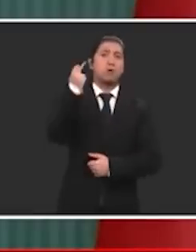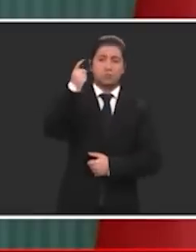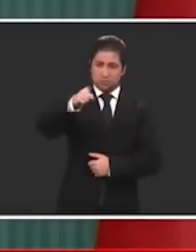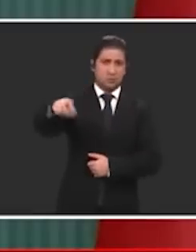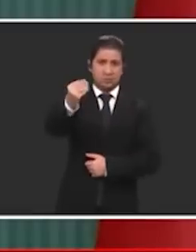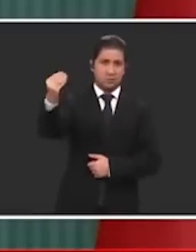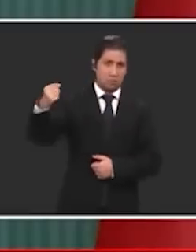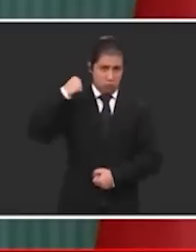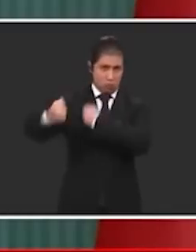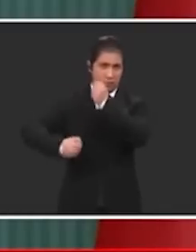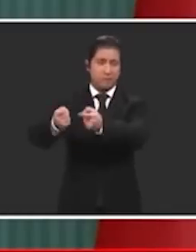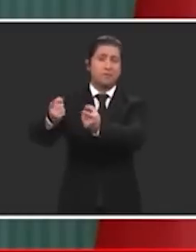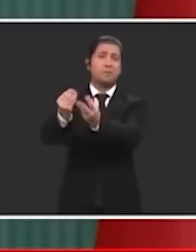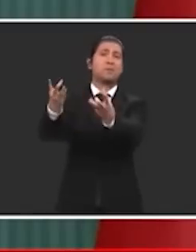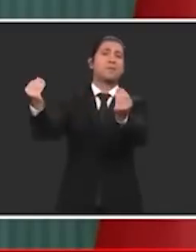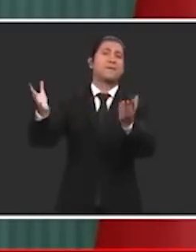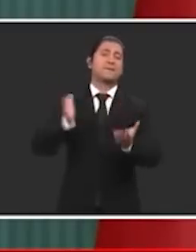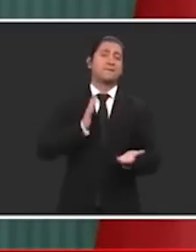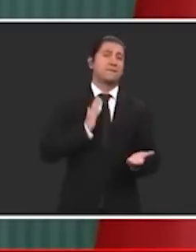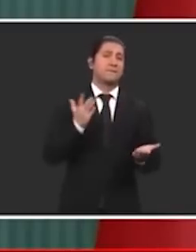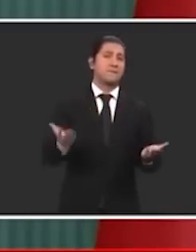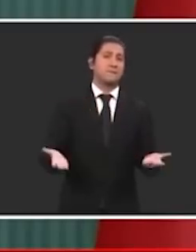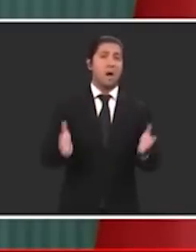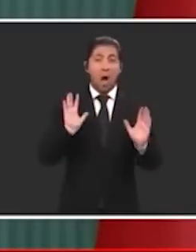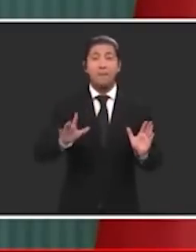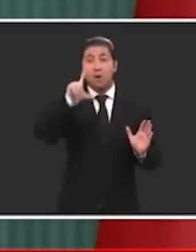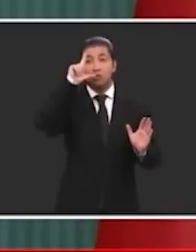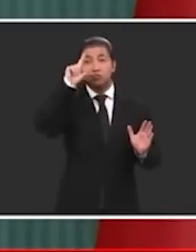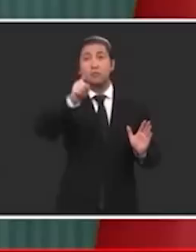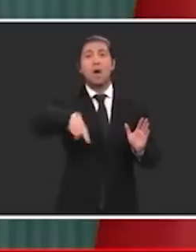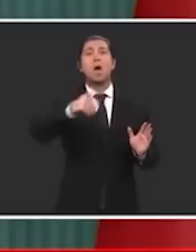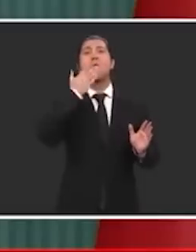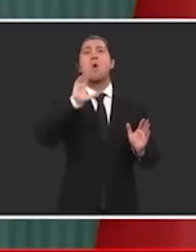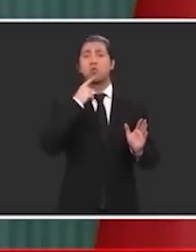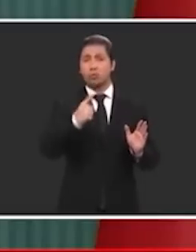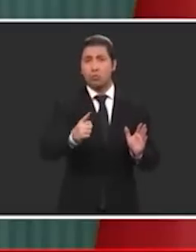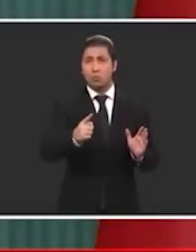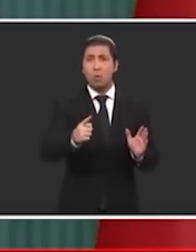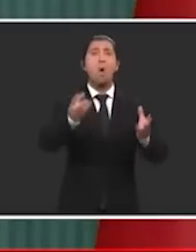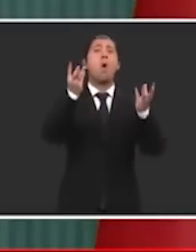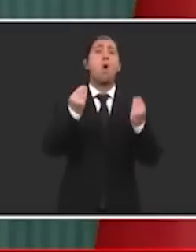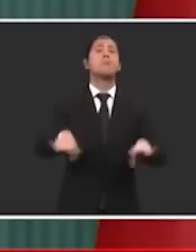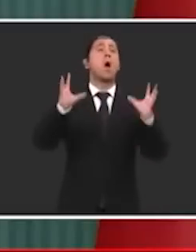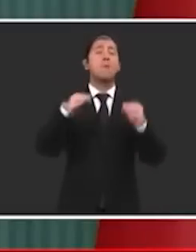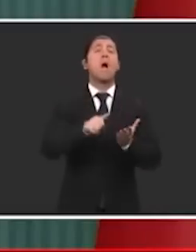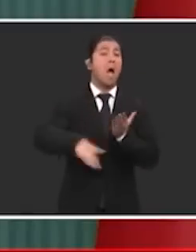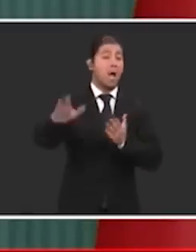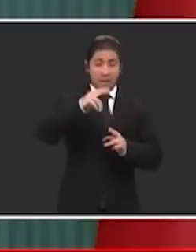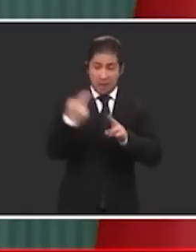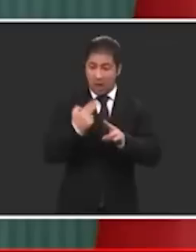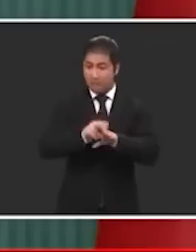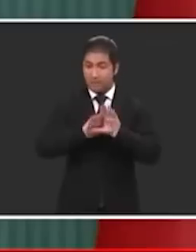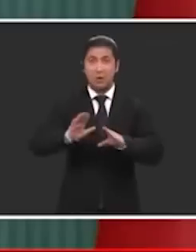mu? Elbette var. Ama hiç şüpheniz bulunmasın ki olmazların hepsi denendikten